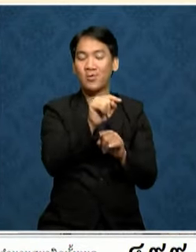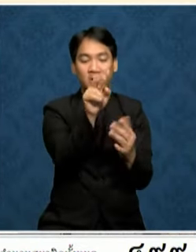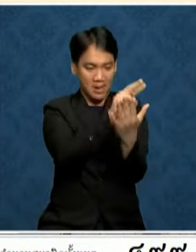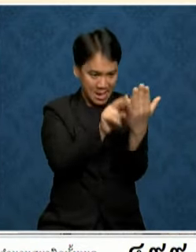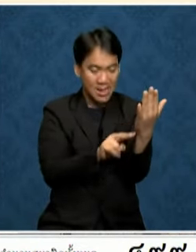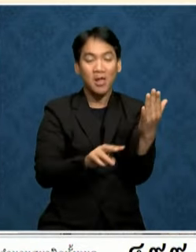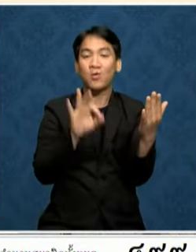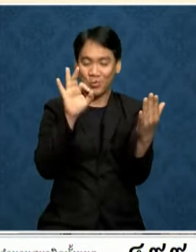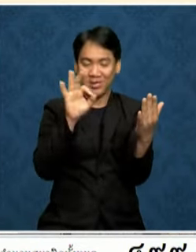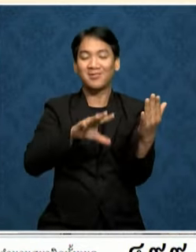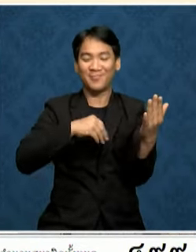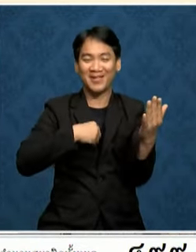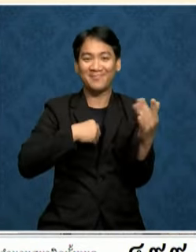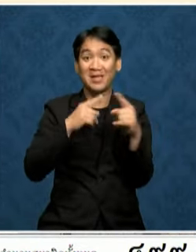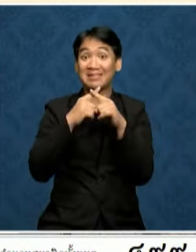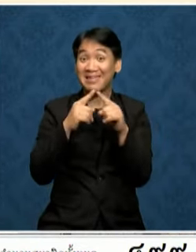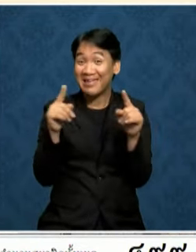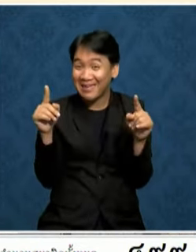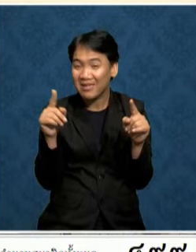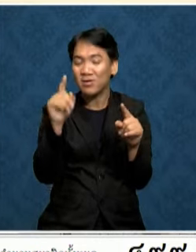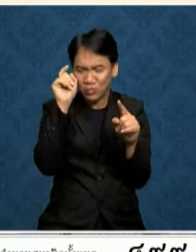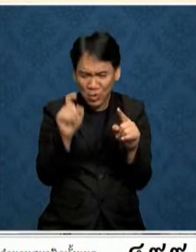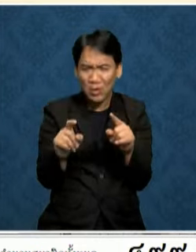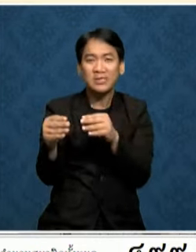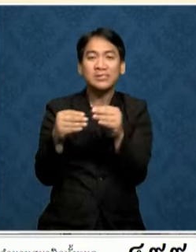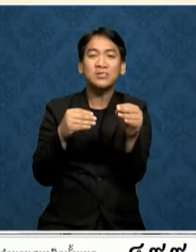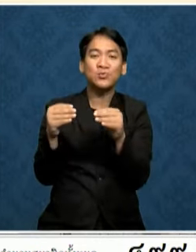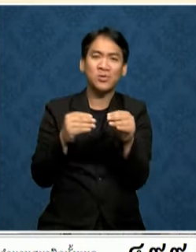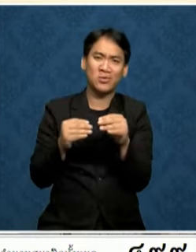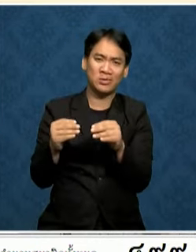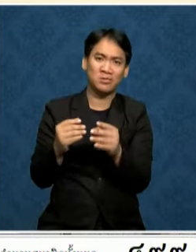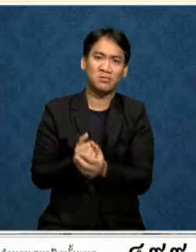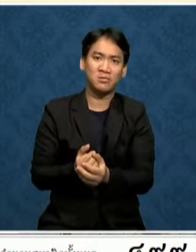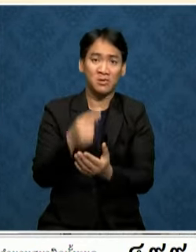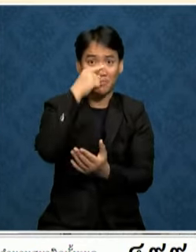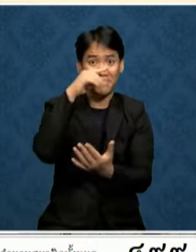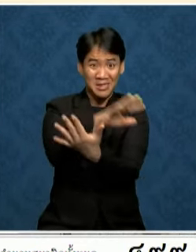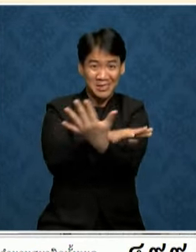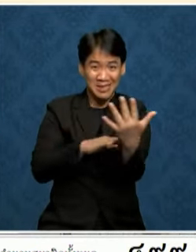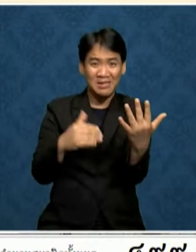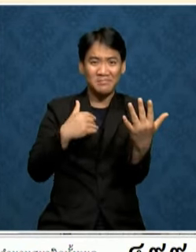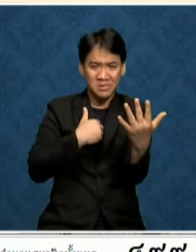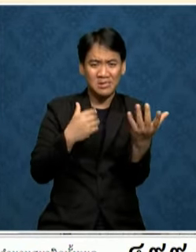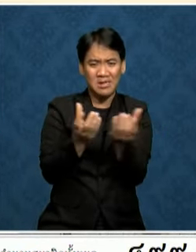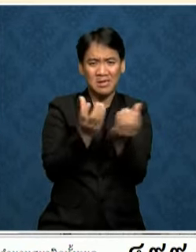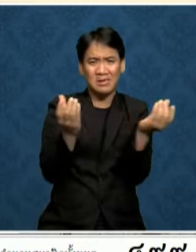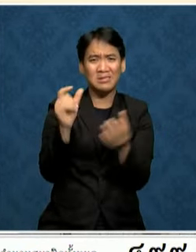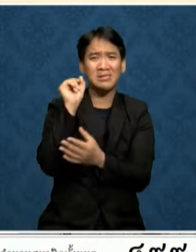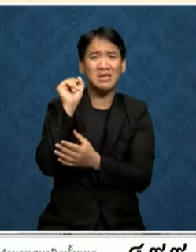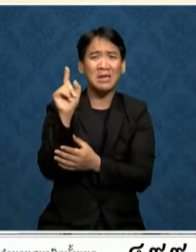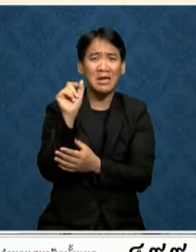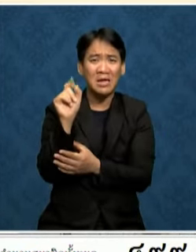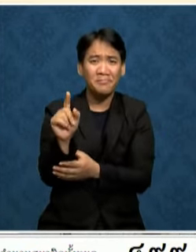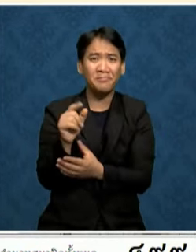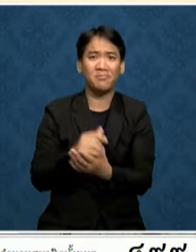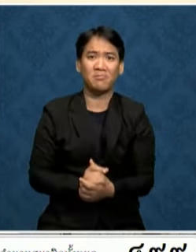ระเบียดละไมละออกว่านี้วัฒธรรมของเรามีศีลธรรมของเรามีนะครับแล้วบ้านเรามันก็